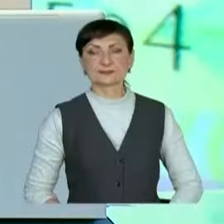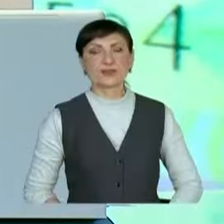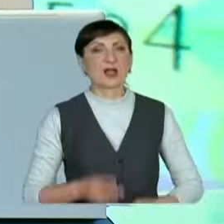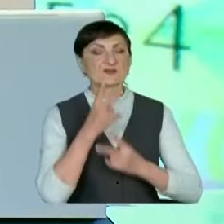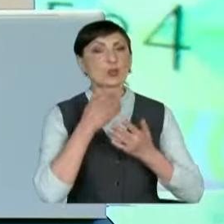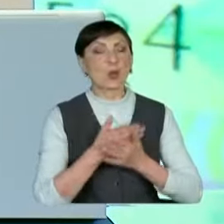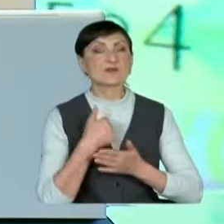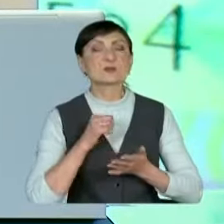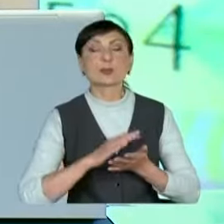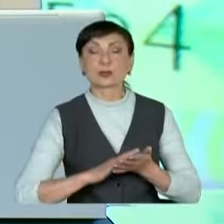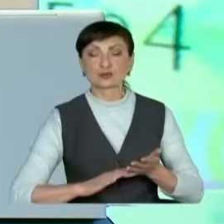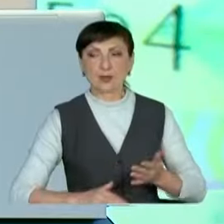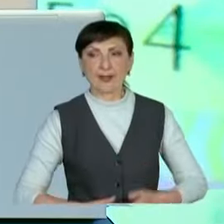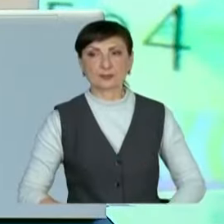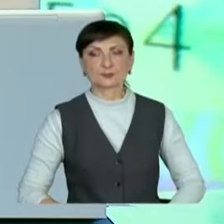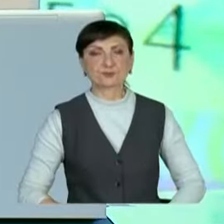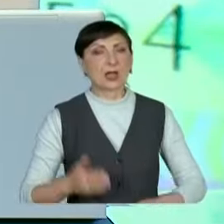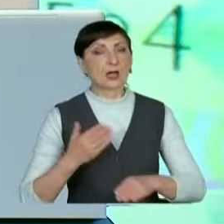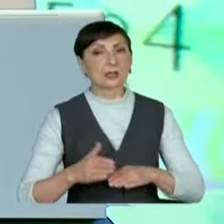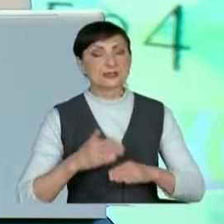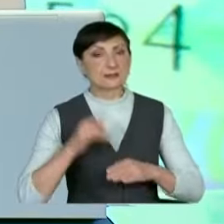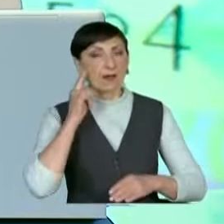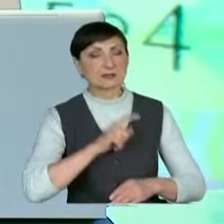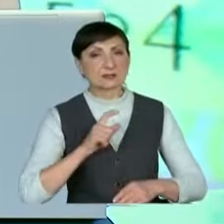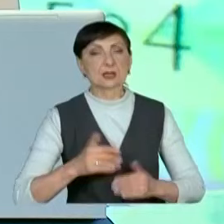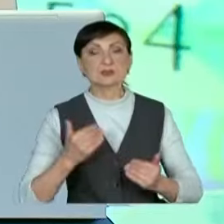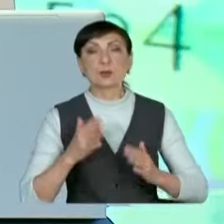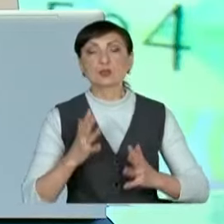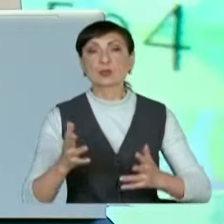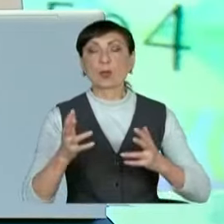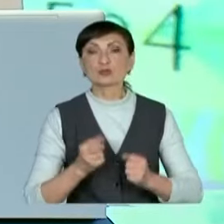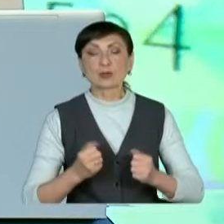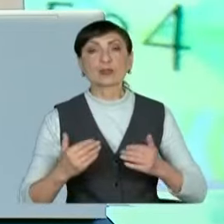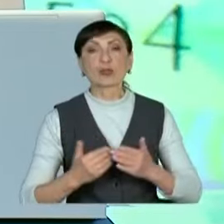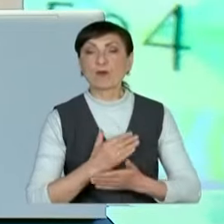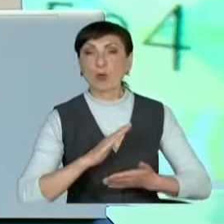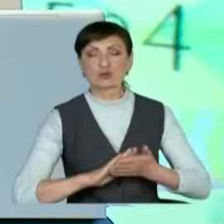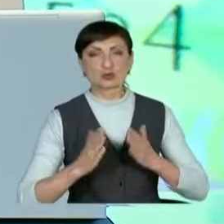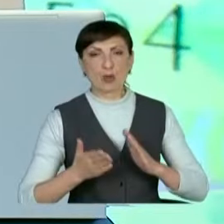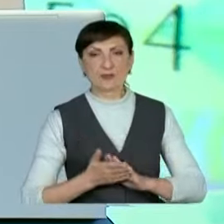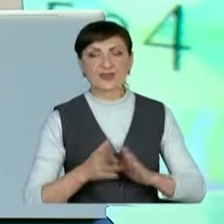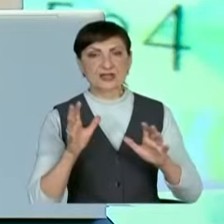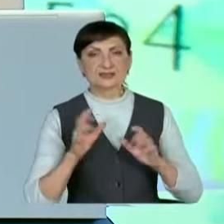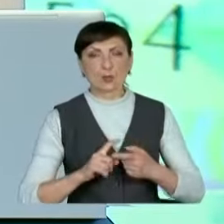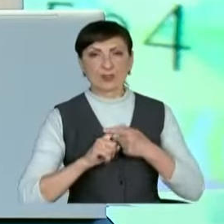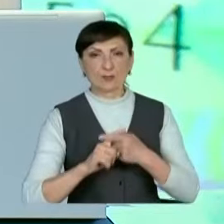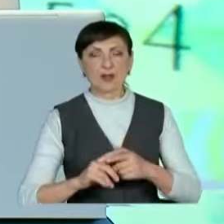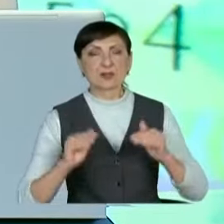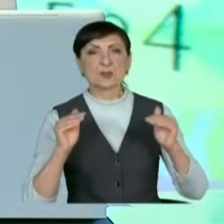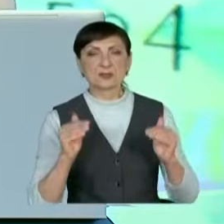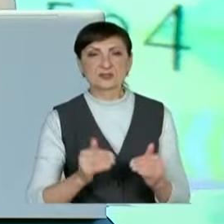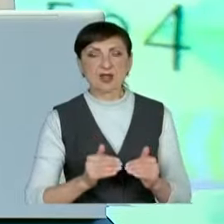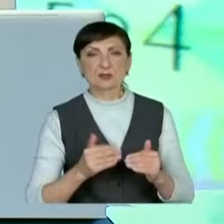Вы смотрите новости, продолжаем выпуск. Кредиты казахстанцы теперь будут получать на новых условиях. Закон направлен на